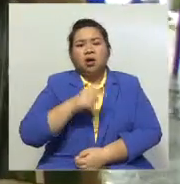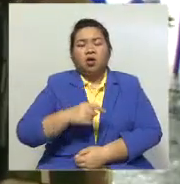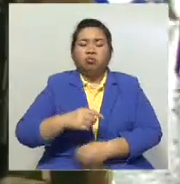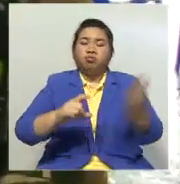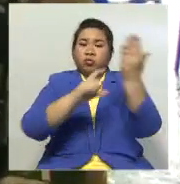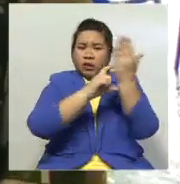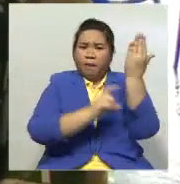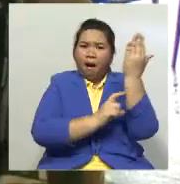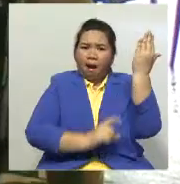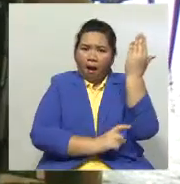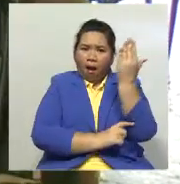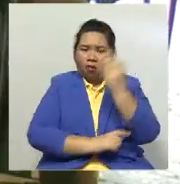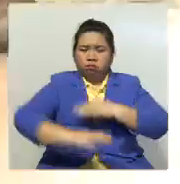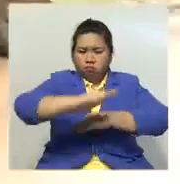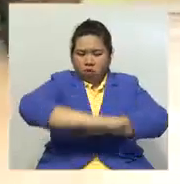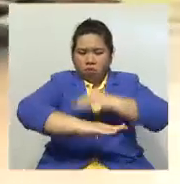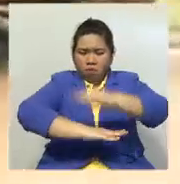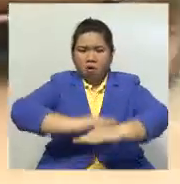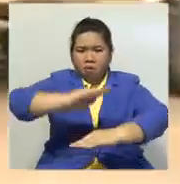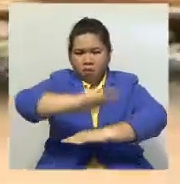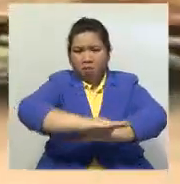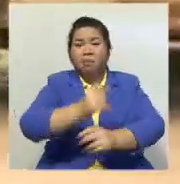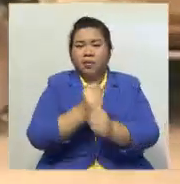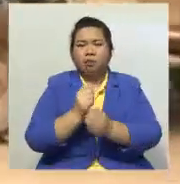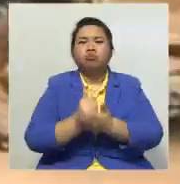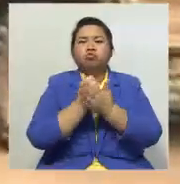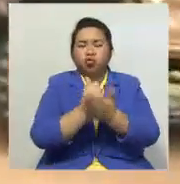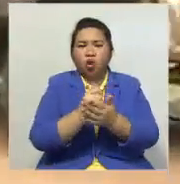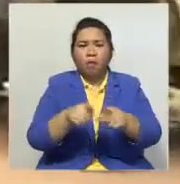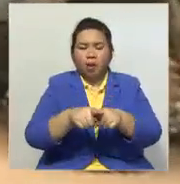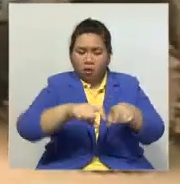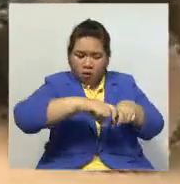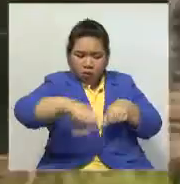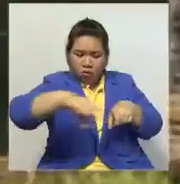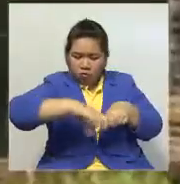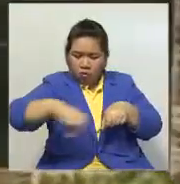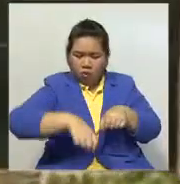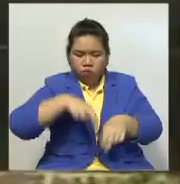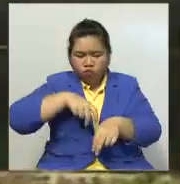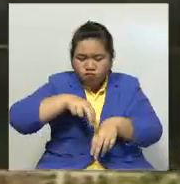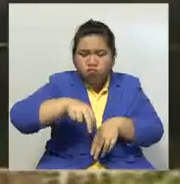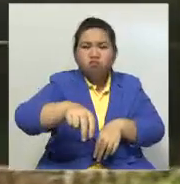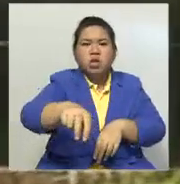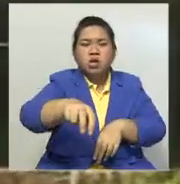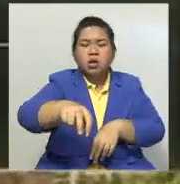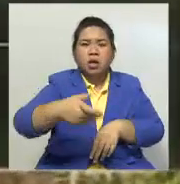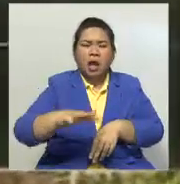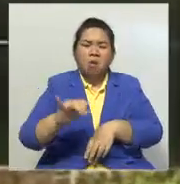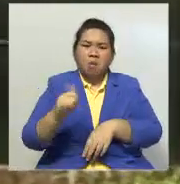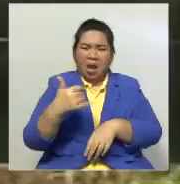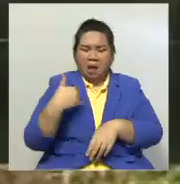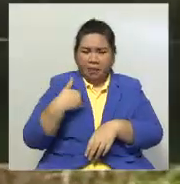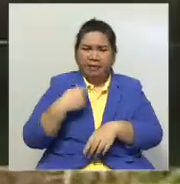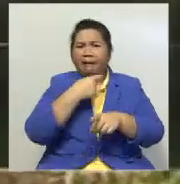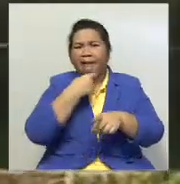ไม้ไผ่ประมาณ3-4ลำนะครับที่ทำขึ้นเพื่อให้คนสามารถข้ามห้วยได้ก่อนแล้วก็ตามเส้นทางก็อาจจะมีพวกดินโคลนที่มันยัง